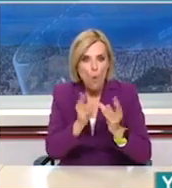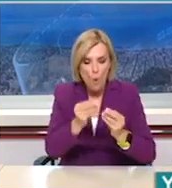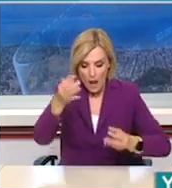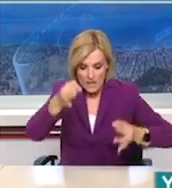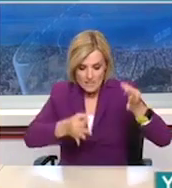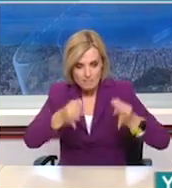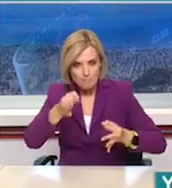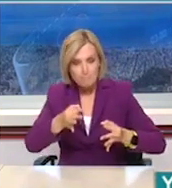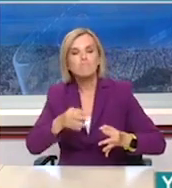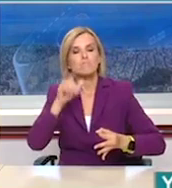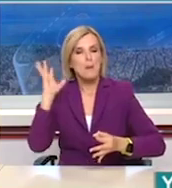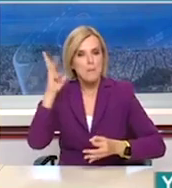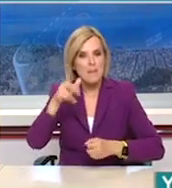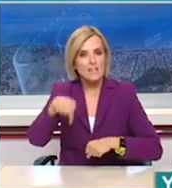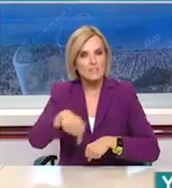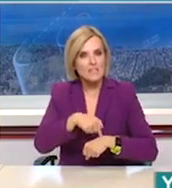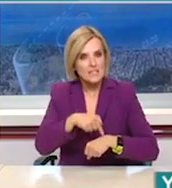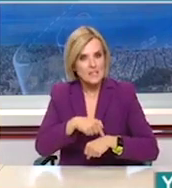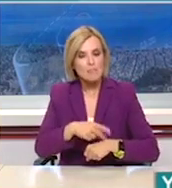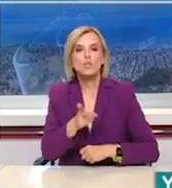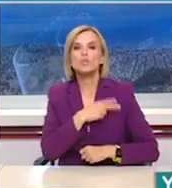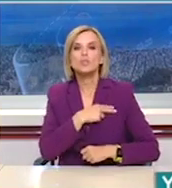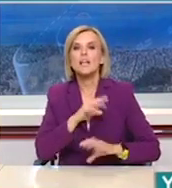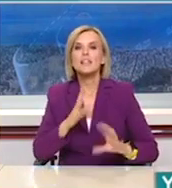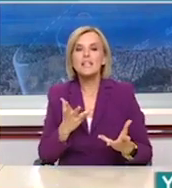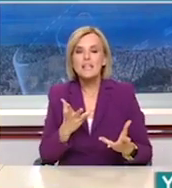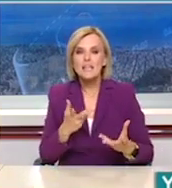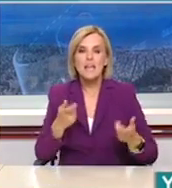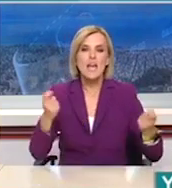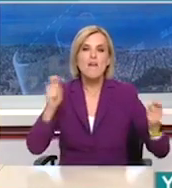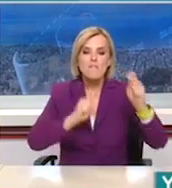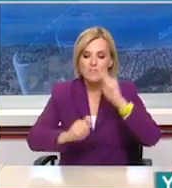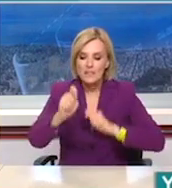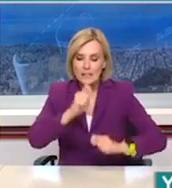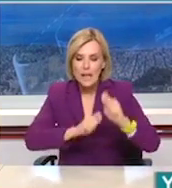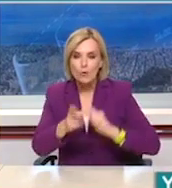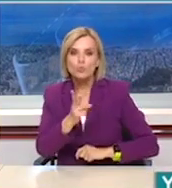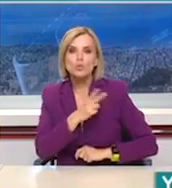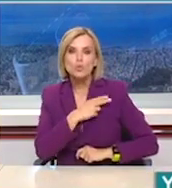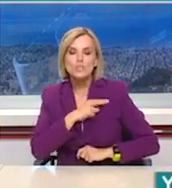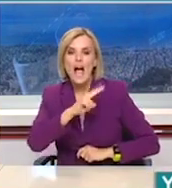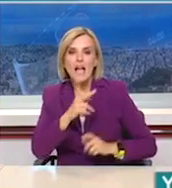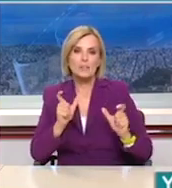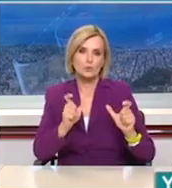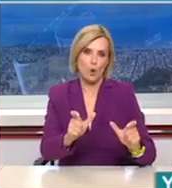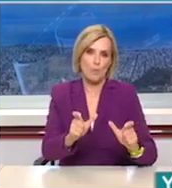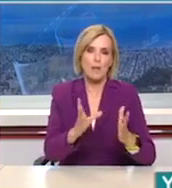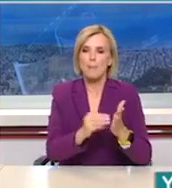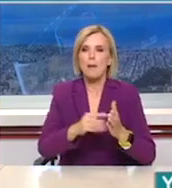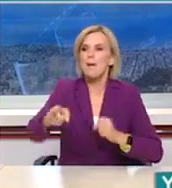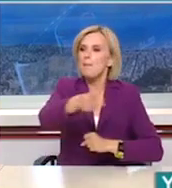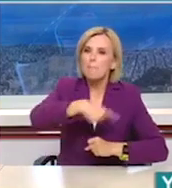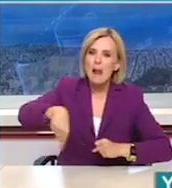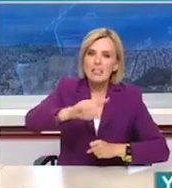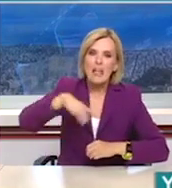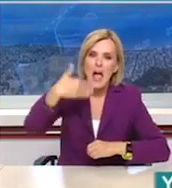μοντέλα, επιβεβαιώνεται και με τις μέχρι τώρα εκτιμήσεις των αντισωμάτων. Άρα, μάλλον δεν συμβαίνει αυτό. Τώρα, γιατί οι συνοστισμοί στις πλατείες, που ήταν βέβαια και η αγωνία